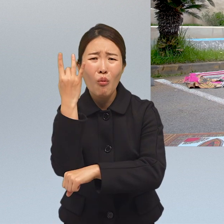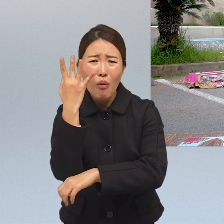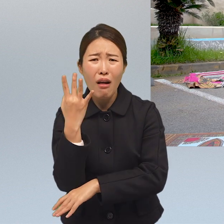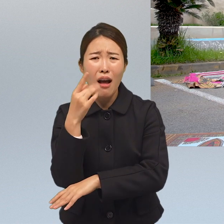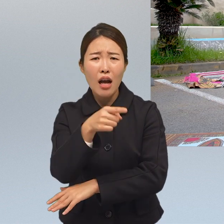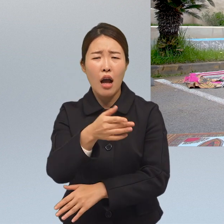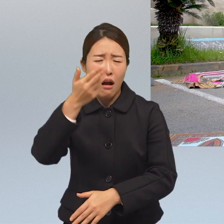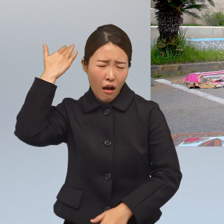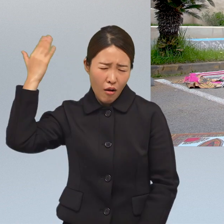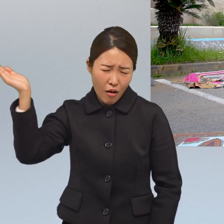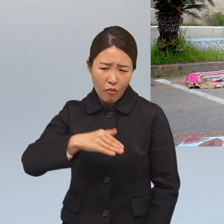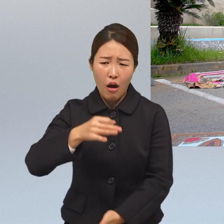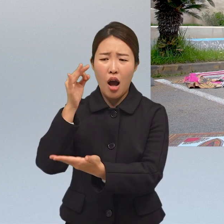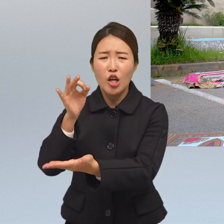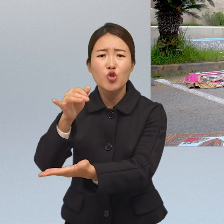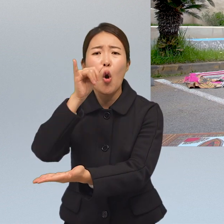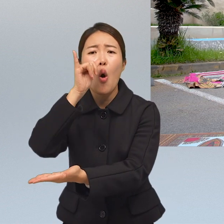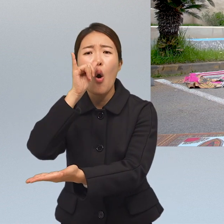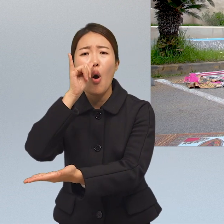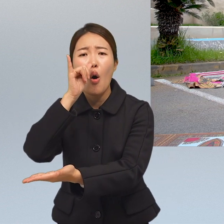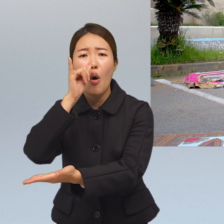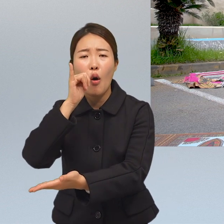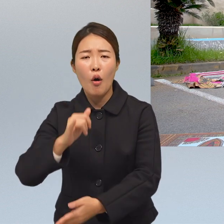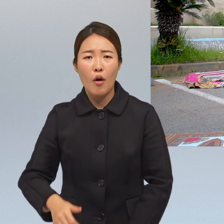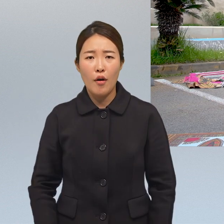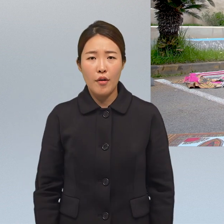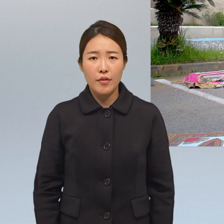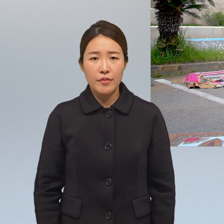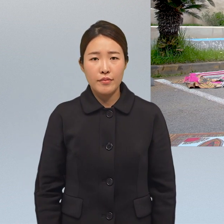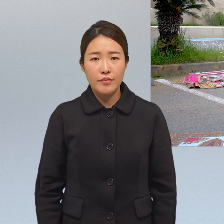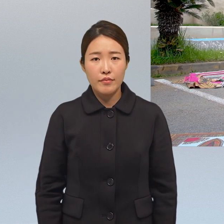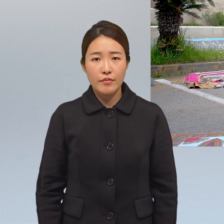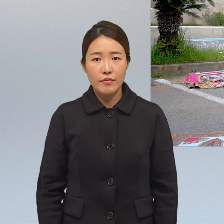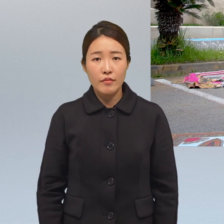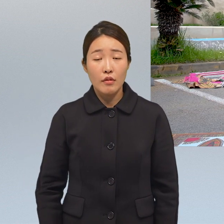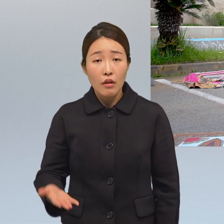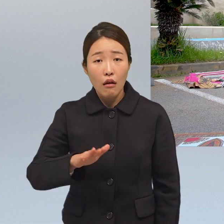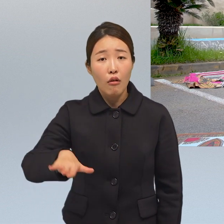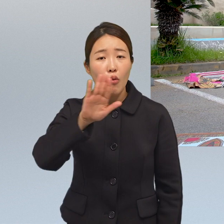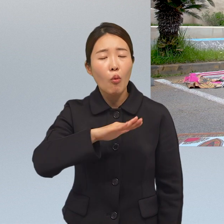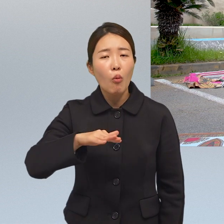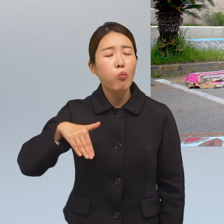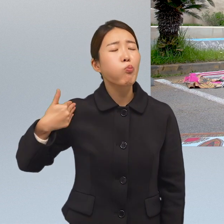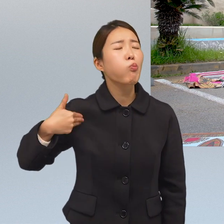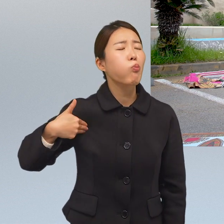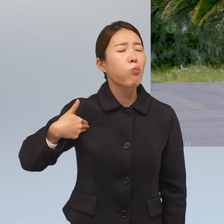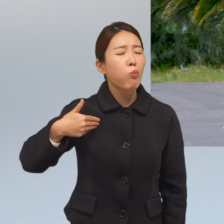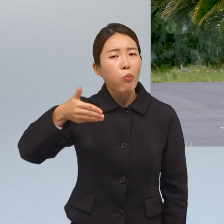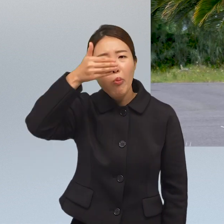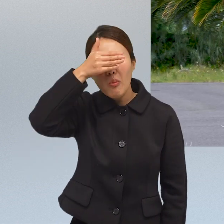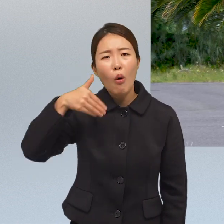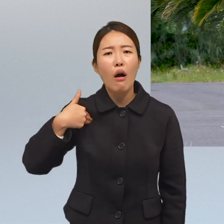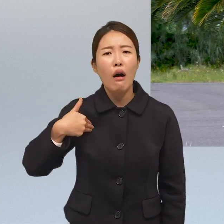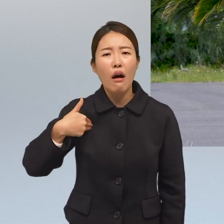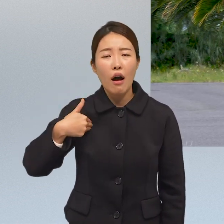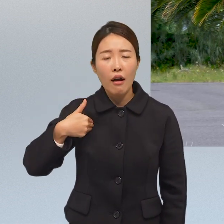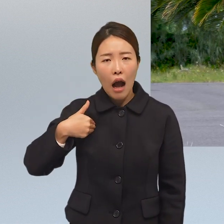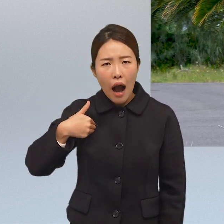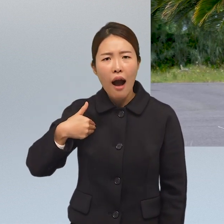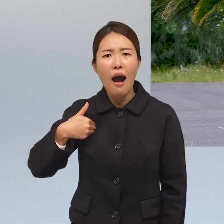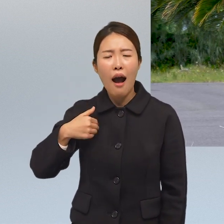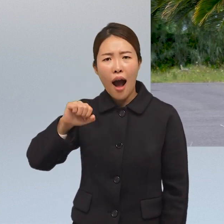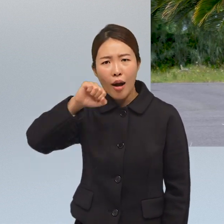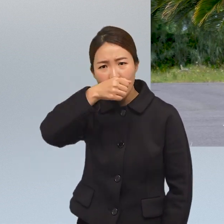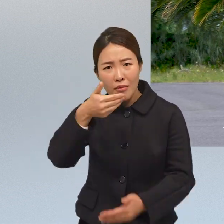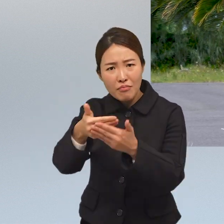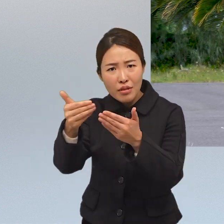원래도 그 자체가 굉장히 가치를 가지고 있었었는데 우리가 알아보지 못했던 거죠. 네. 그래서 아프리카 미술이